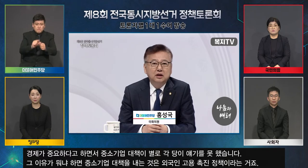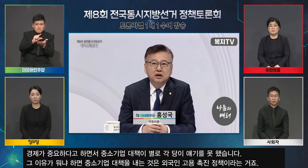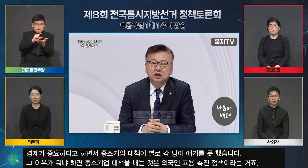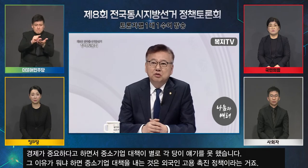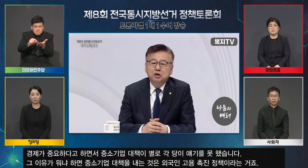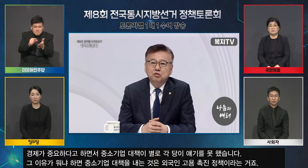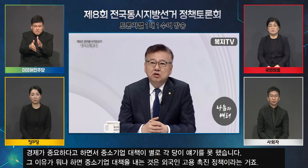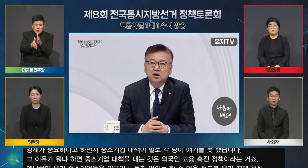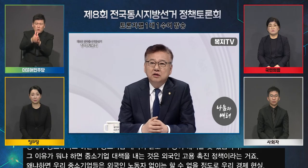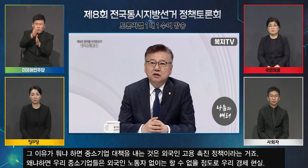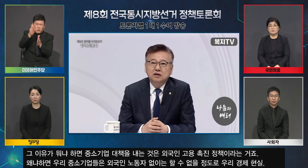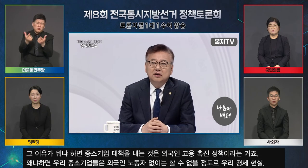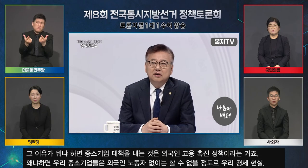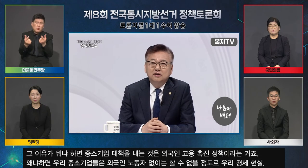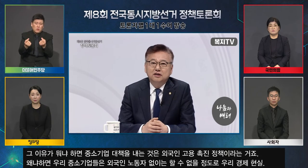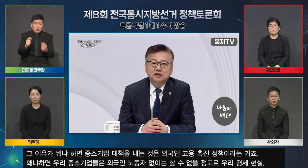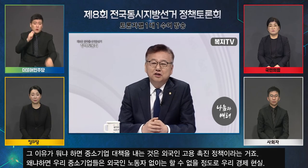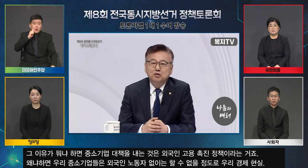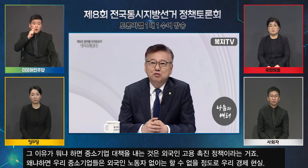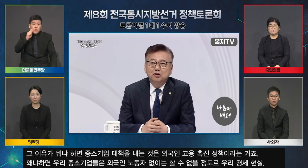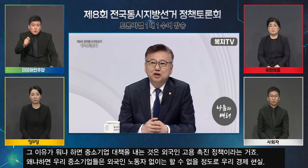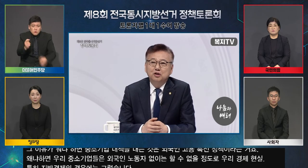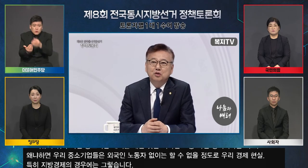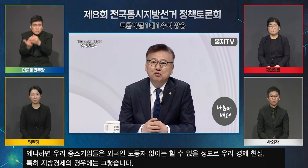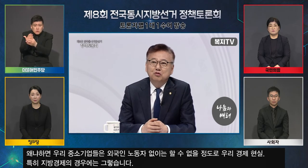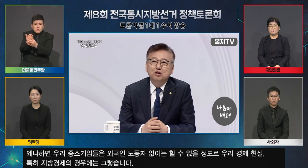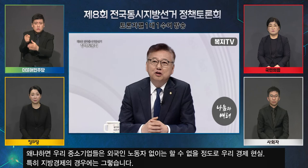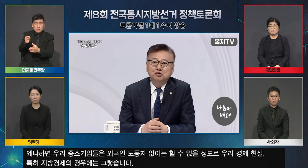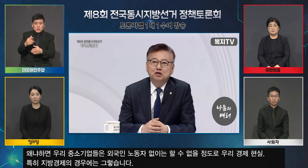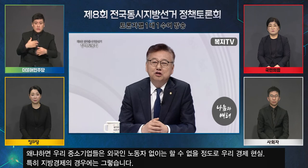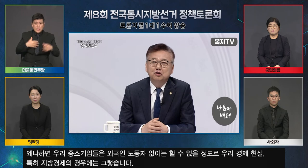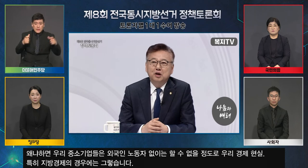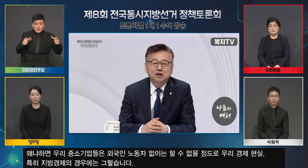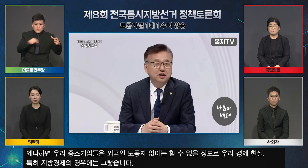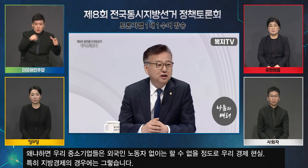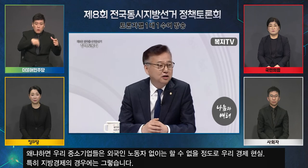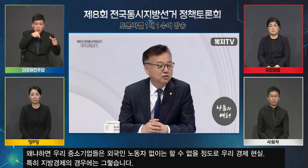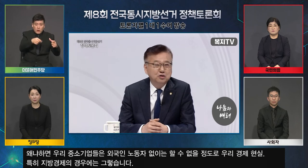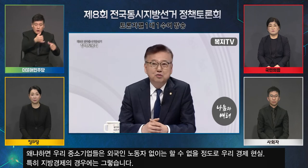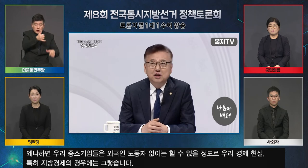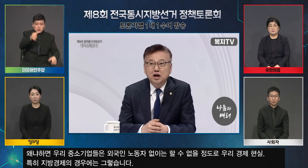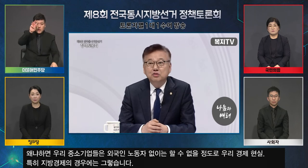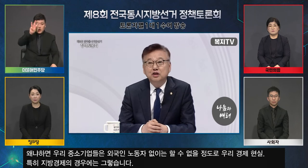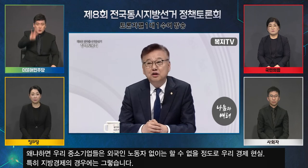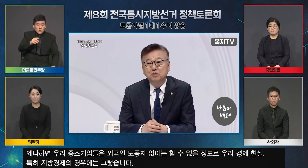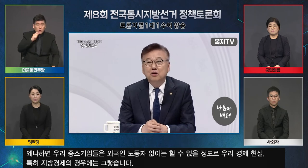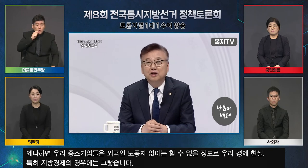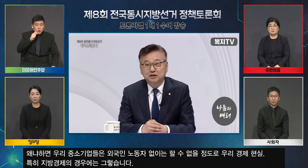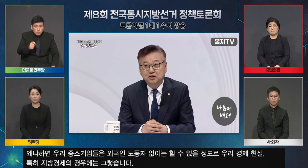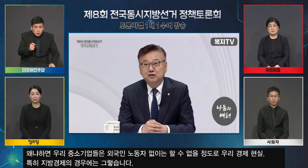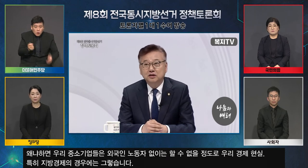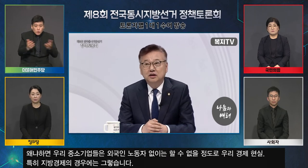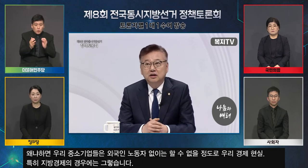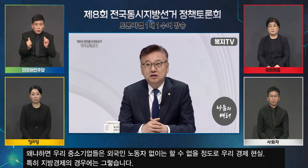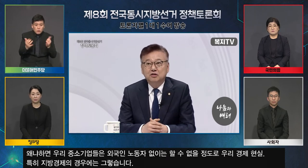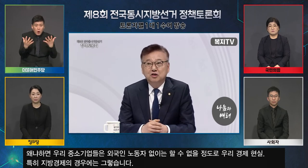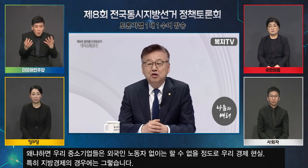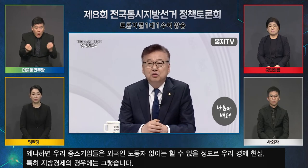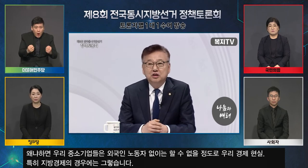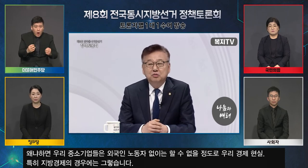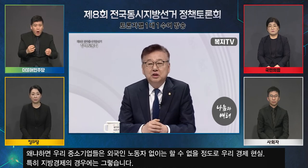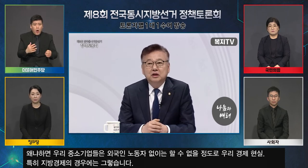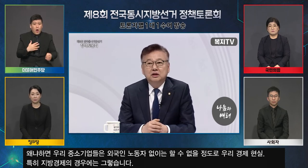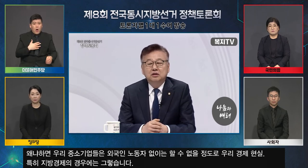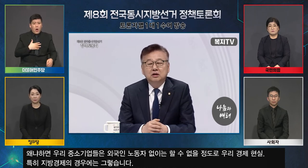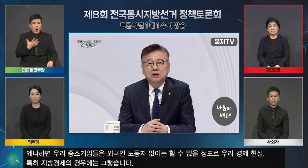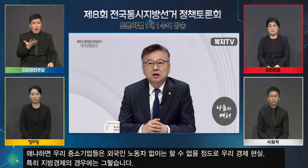그렇습니다. 이번에 우크라이나 사태가 났는데 제 지역구인 세종에 우크라이나 출신들이 많다는 얘기를 듣고 정말 깜짝 놀랐던 그런